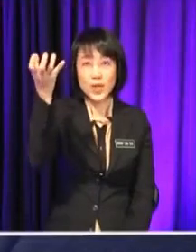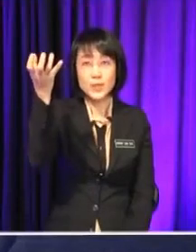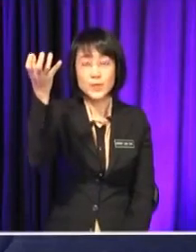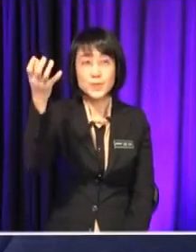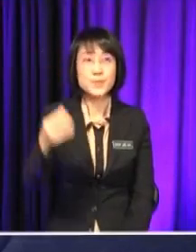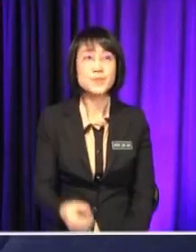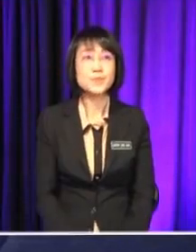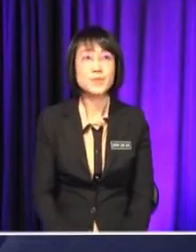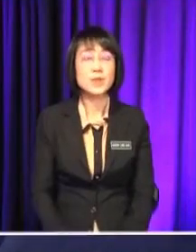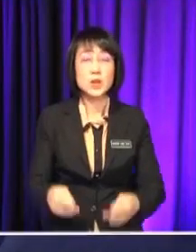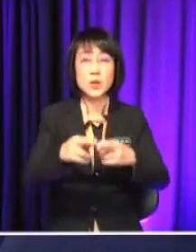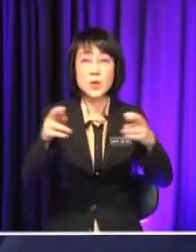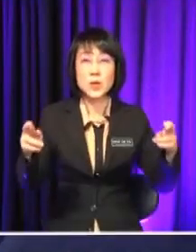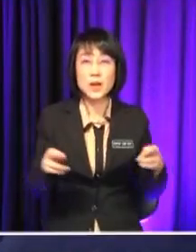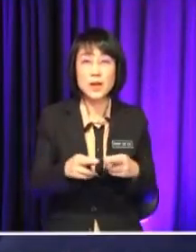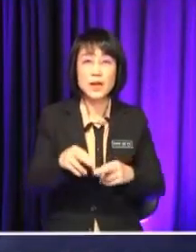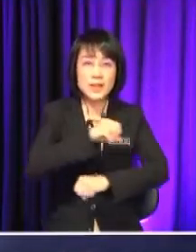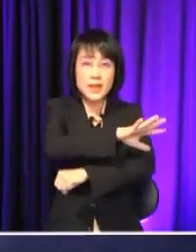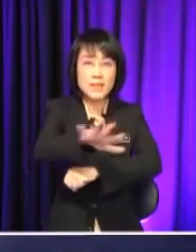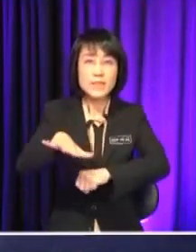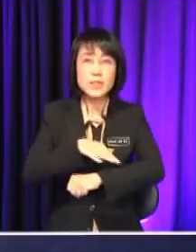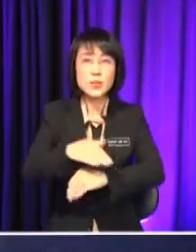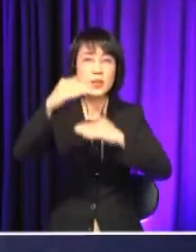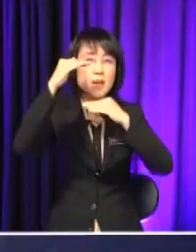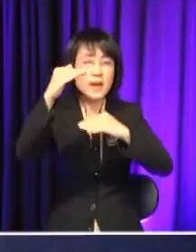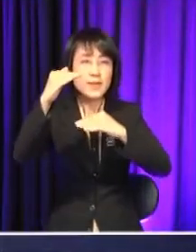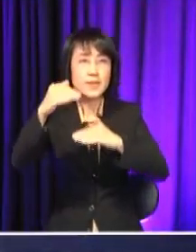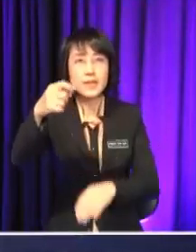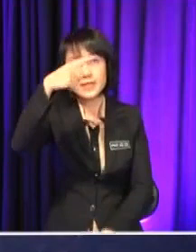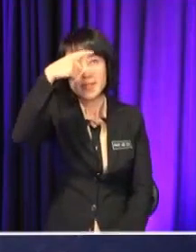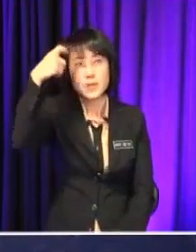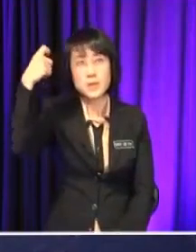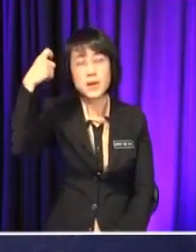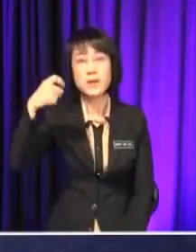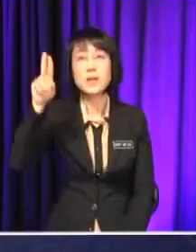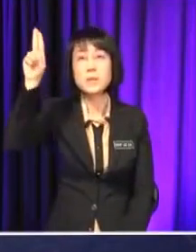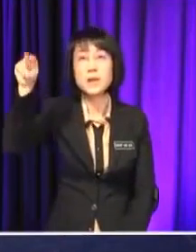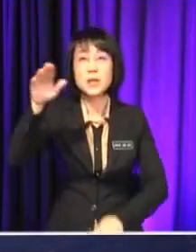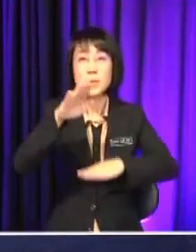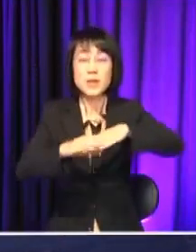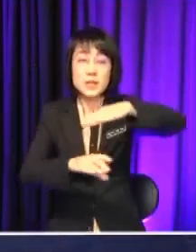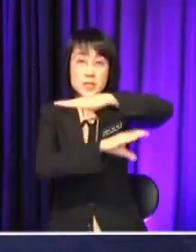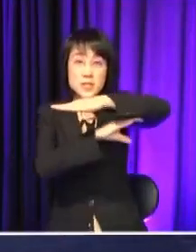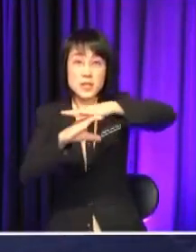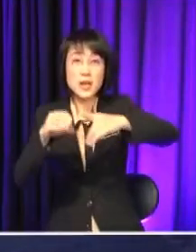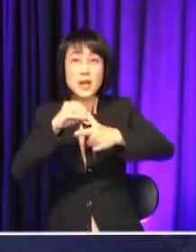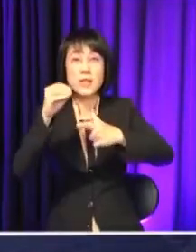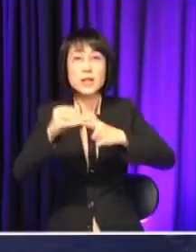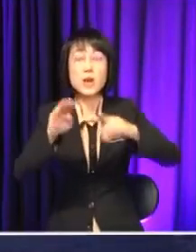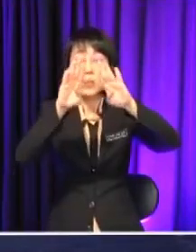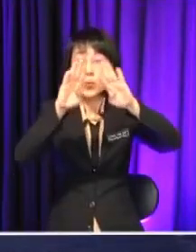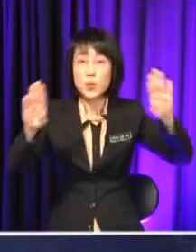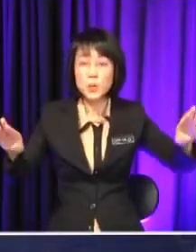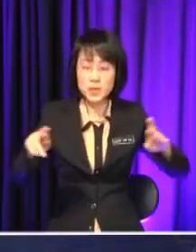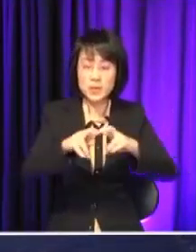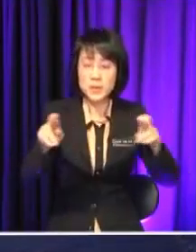liputannya adalah terhebat Sebab Dia dipasang pada silink ataupun Bumbung di ruangan yang kecil oke